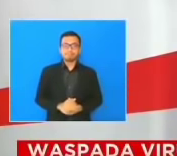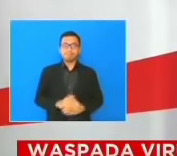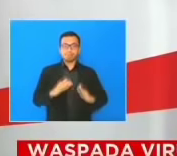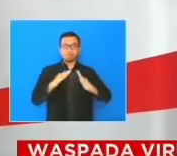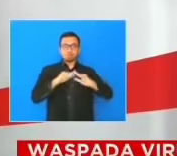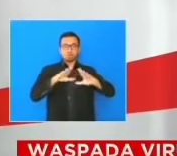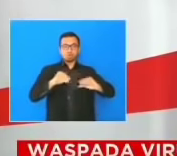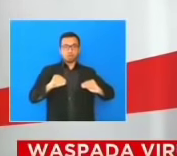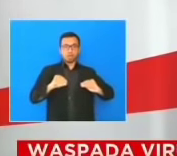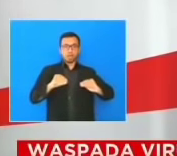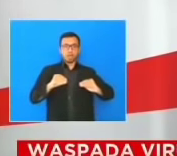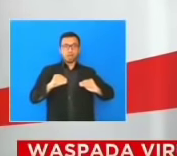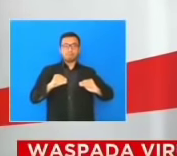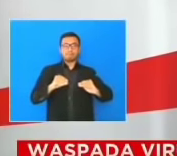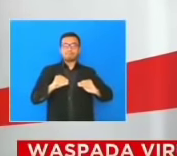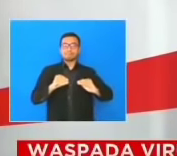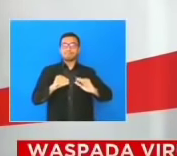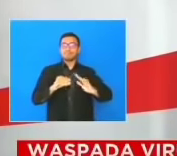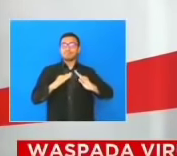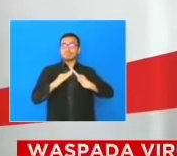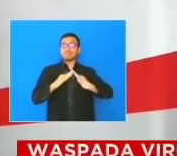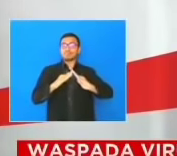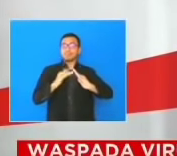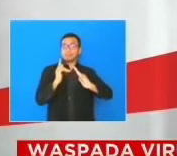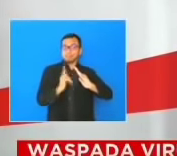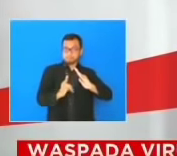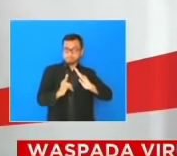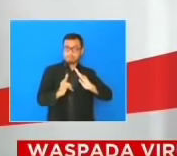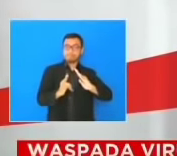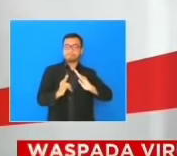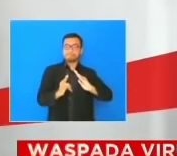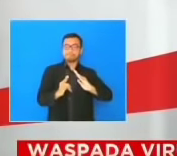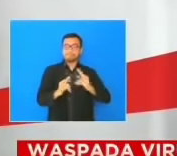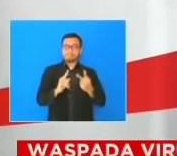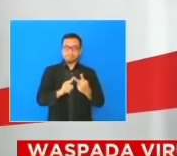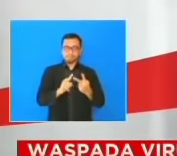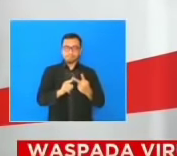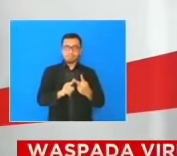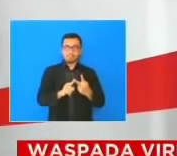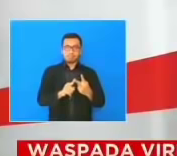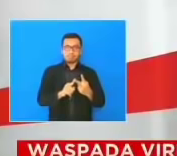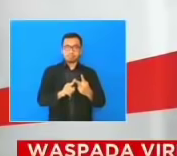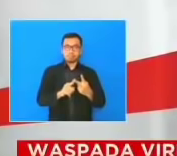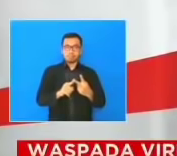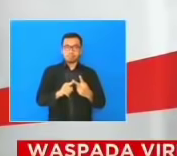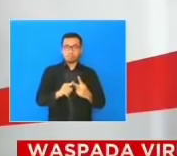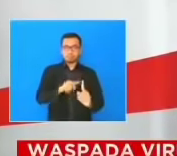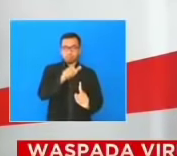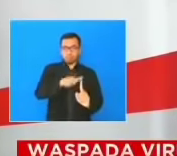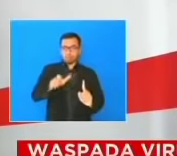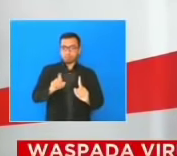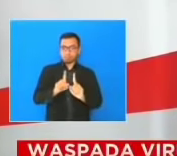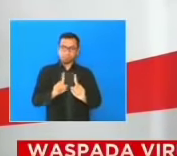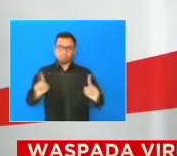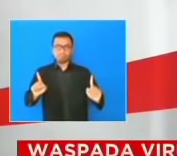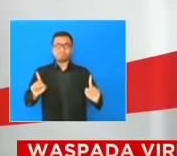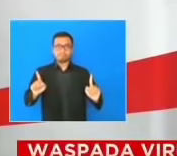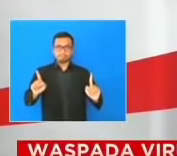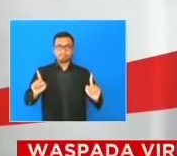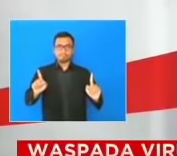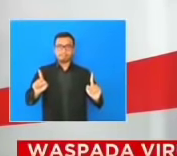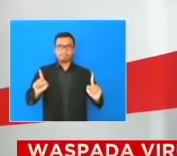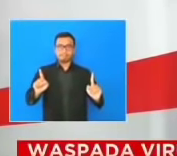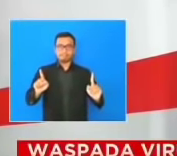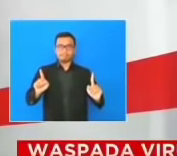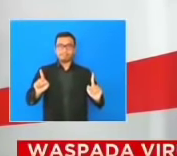fisik yang cukup pada saat kita melaksanakan komunikasi sosial, dan